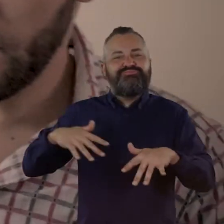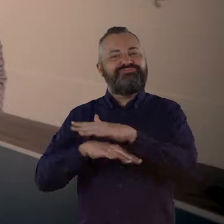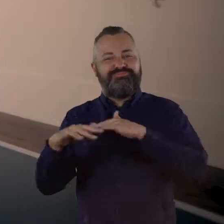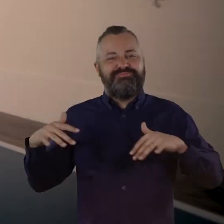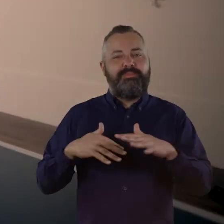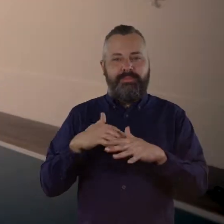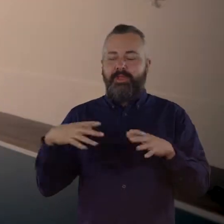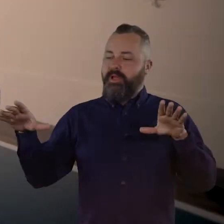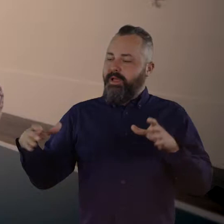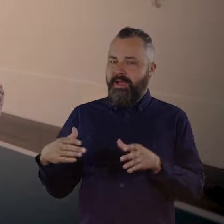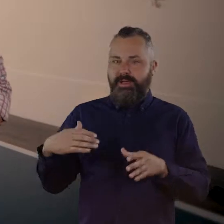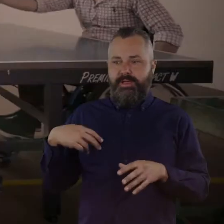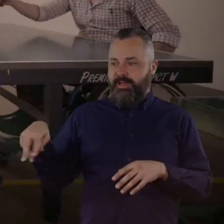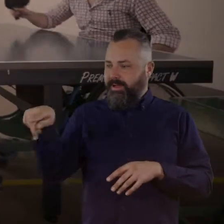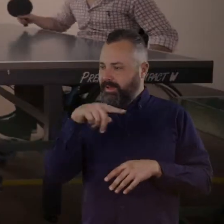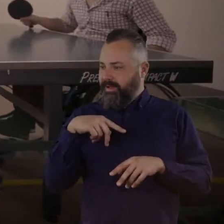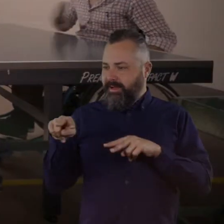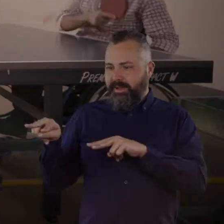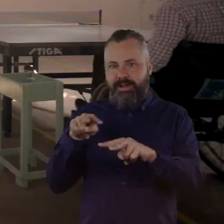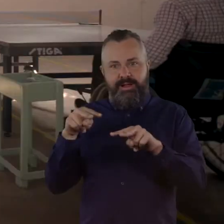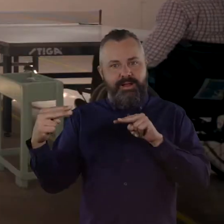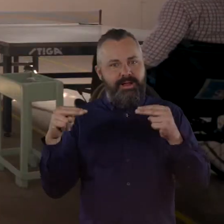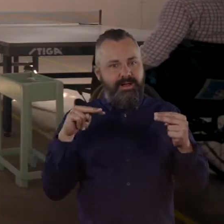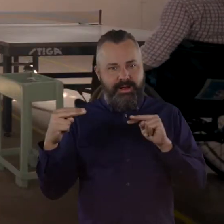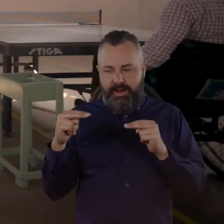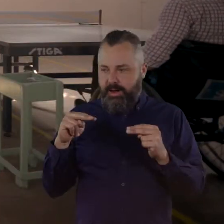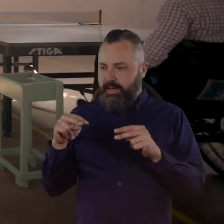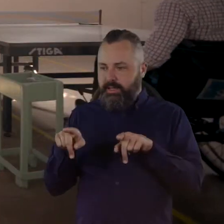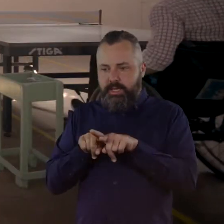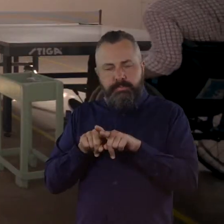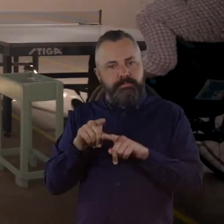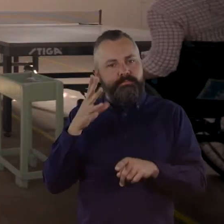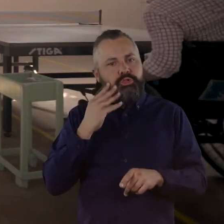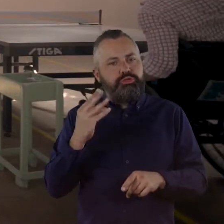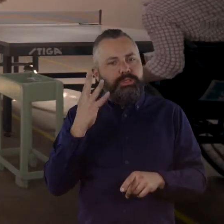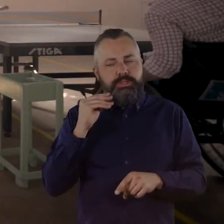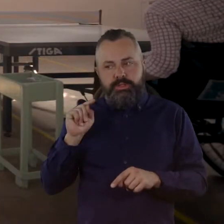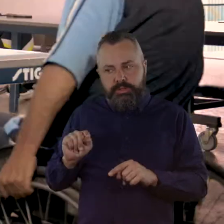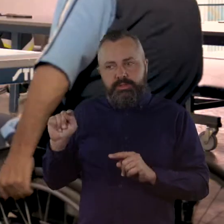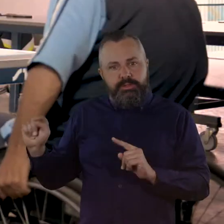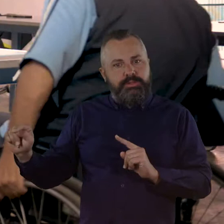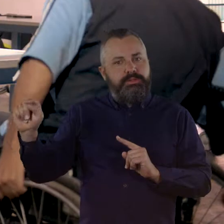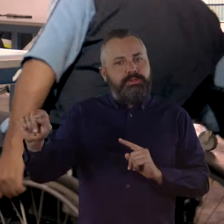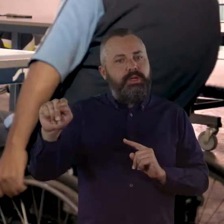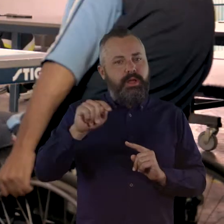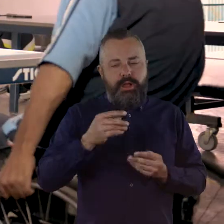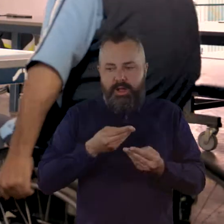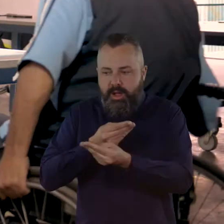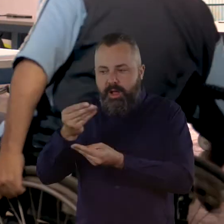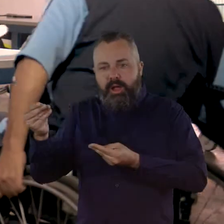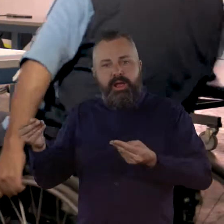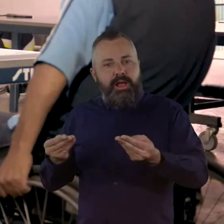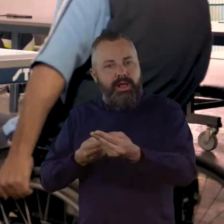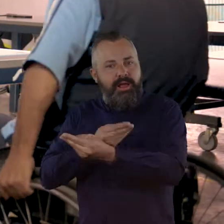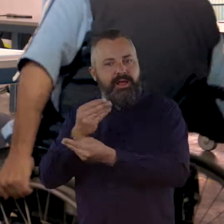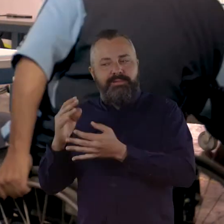Quand les gens se rassemblent pour faire du sport, premièrement, ils rencontrent d'autres personnes ayant vécu des expériences similaires et ils peuvent échanger ces expériences